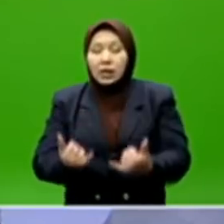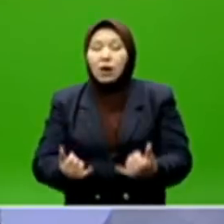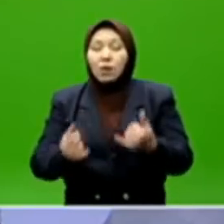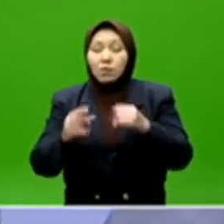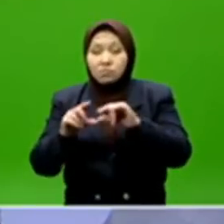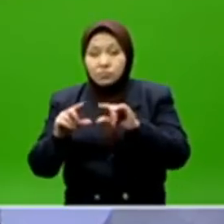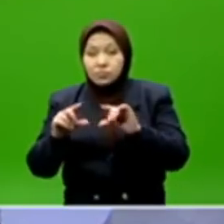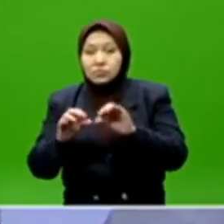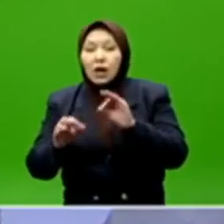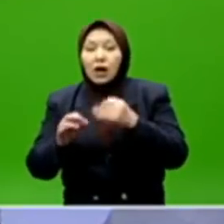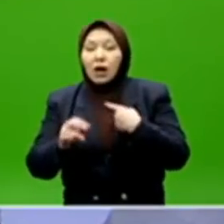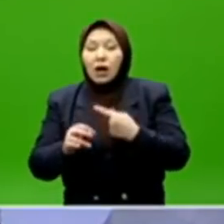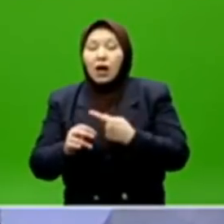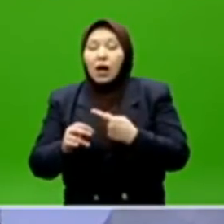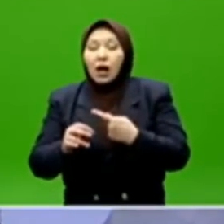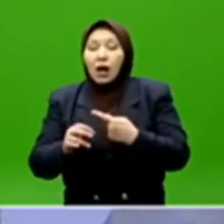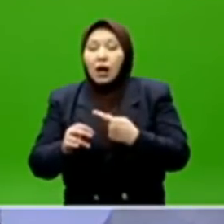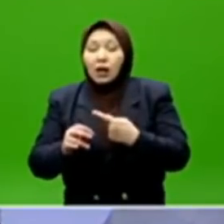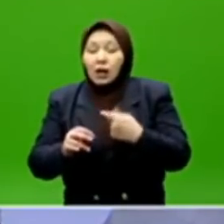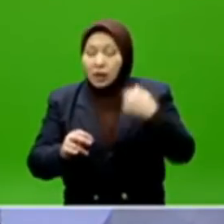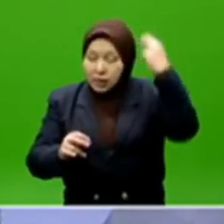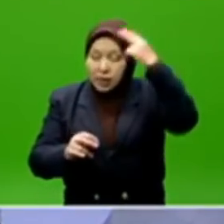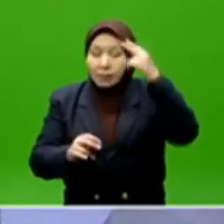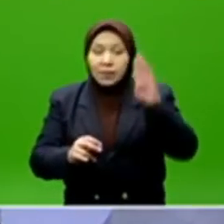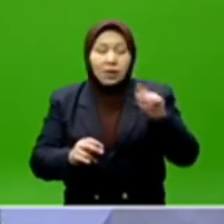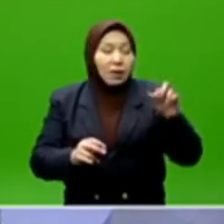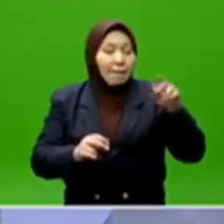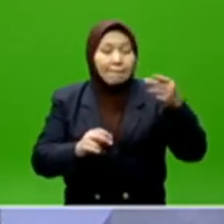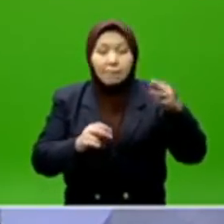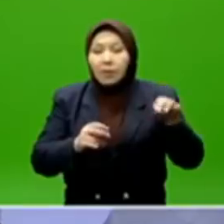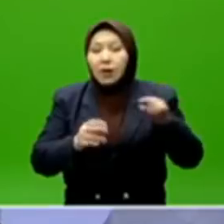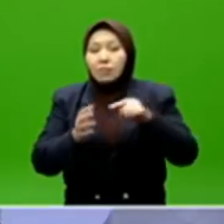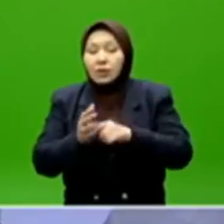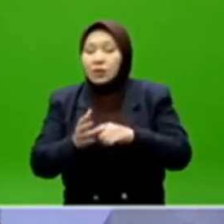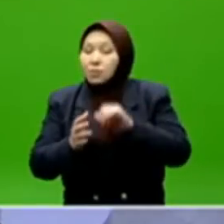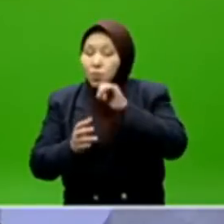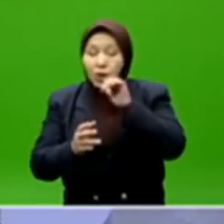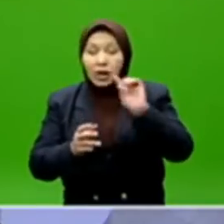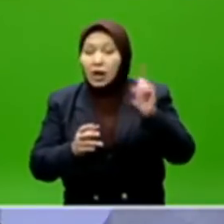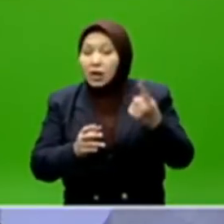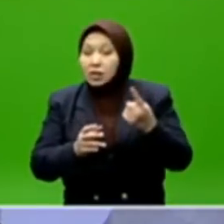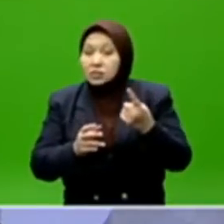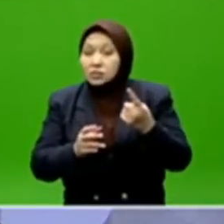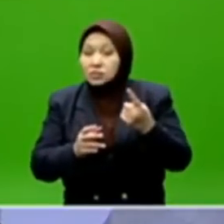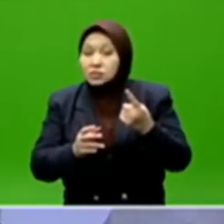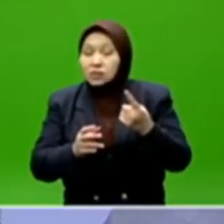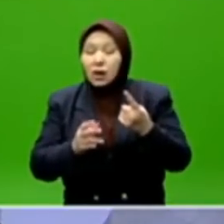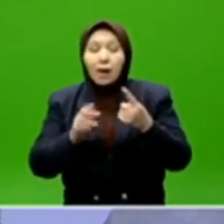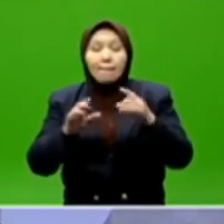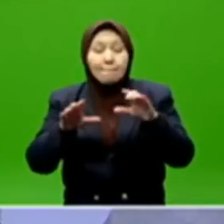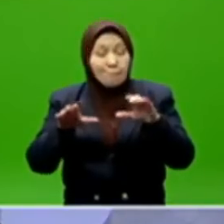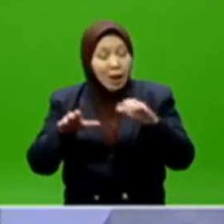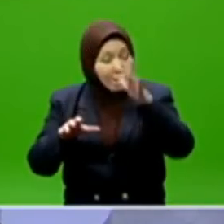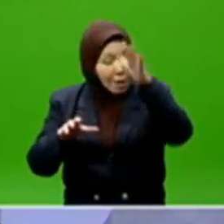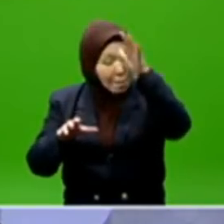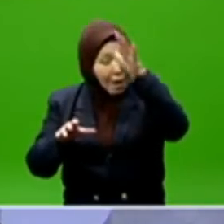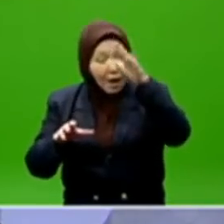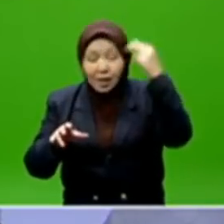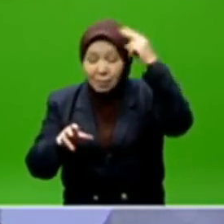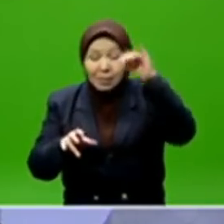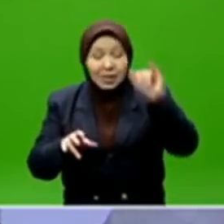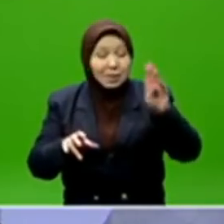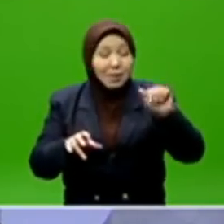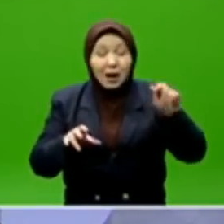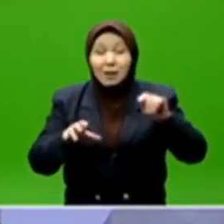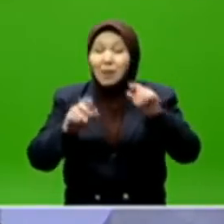innaka ghafurur rahim. Nabi Allah Ibrahim sekalipun ayah dia bukan sekadar penyembah berhala, buat berhala, jual berhala ustaz, tapi